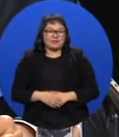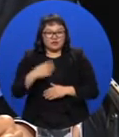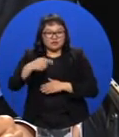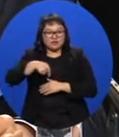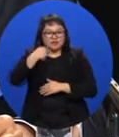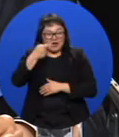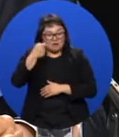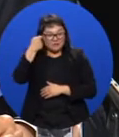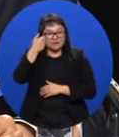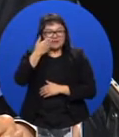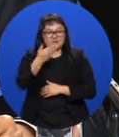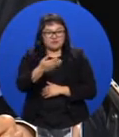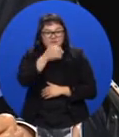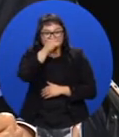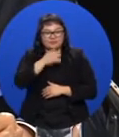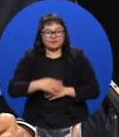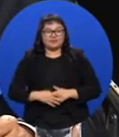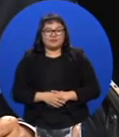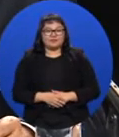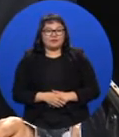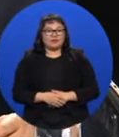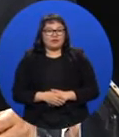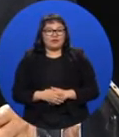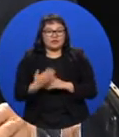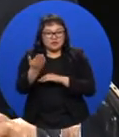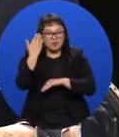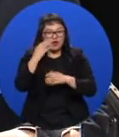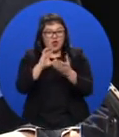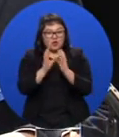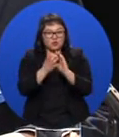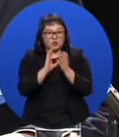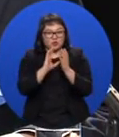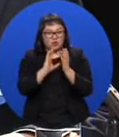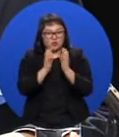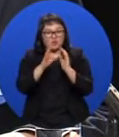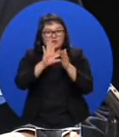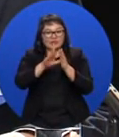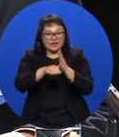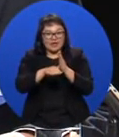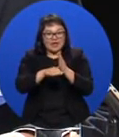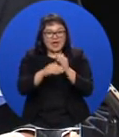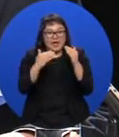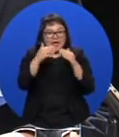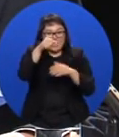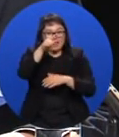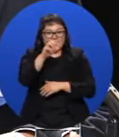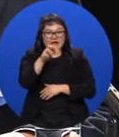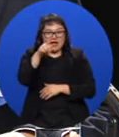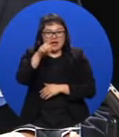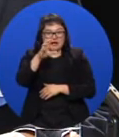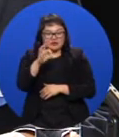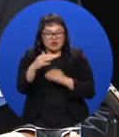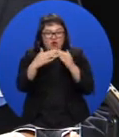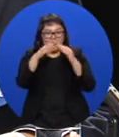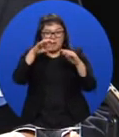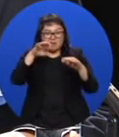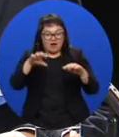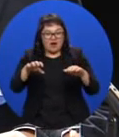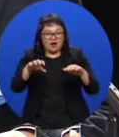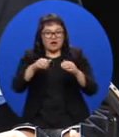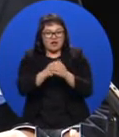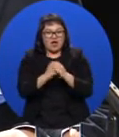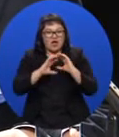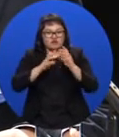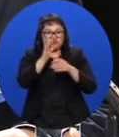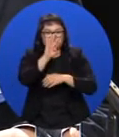다음 질문으로 가겠습니다. 지난번 토론 때 강정민군 복합관광미항에